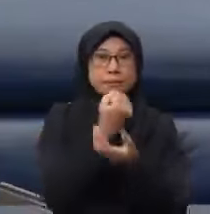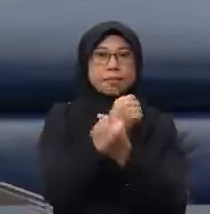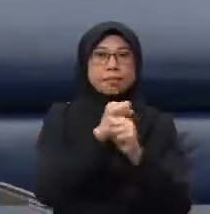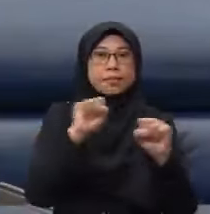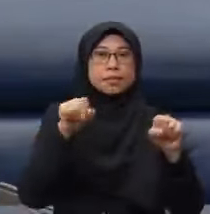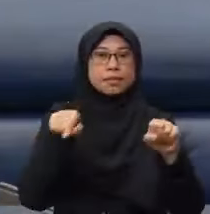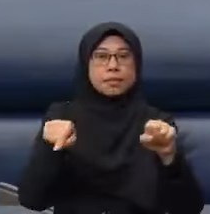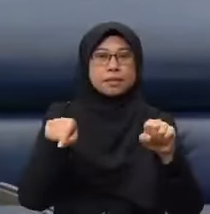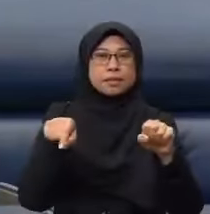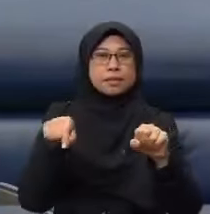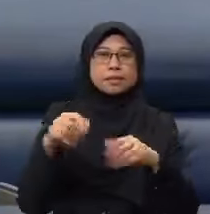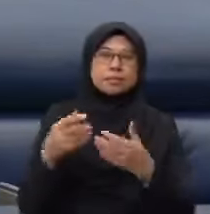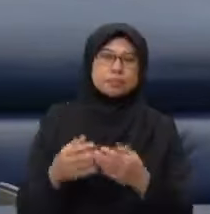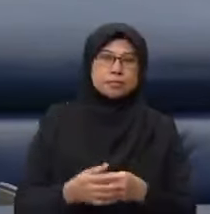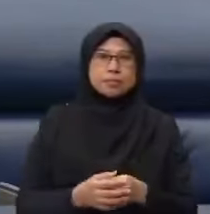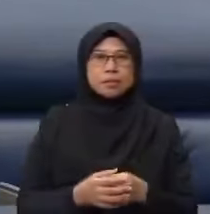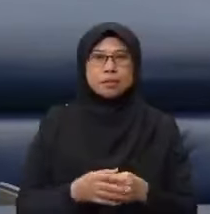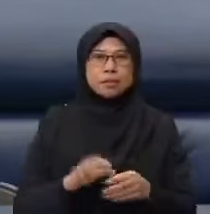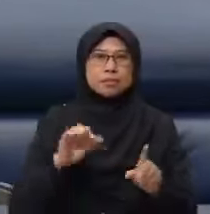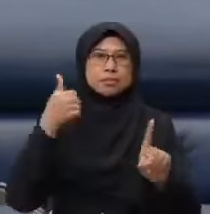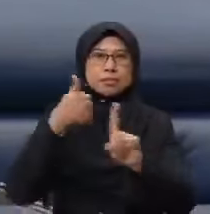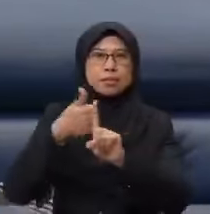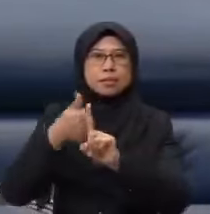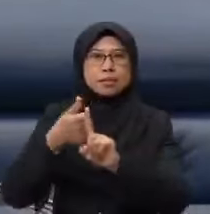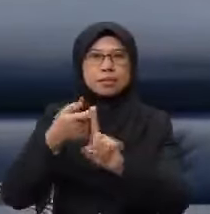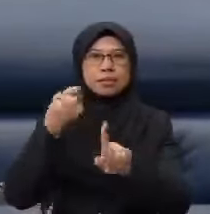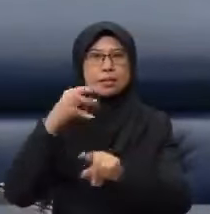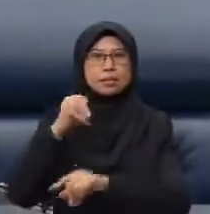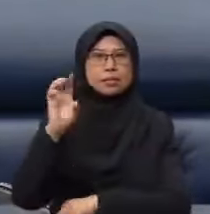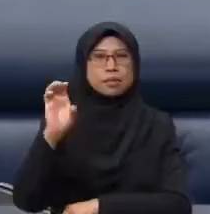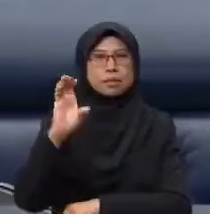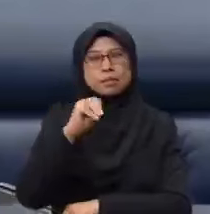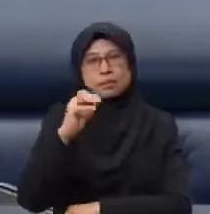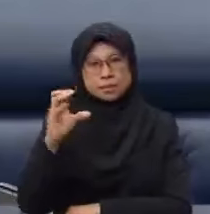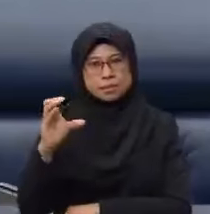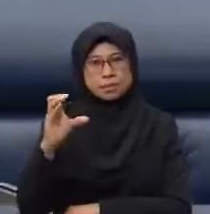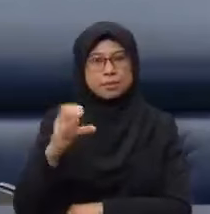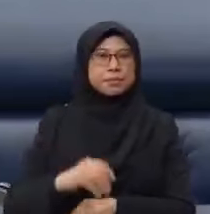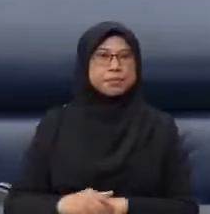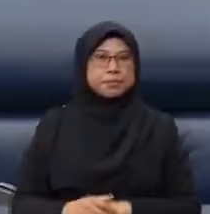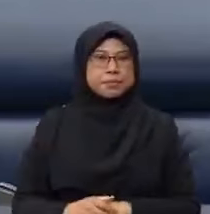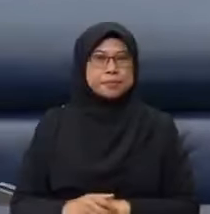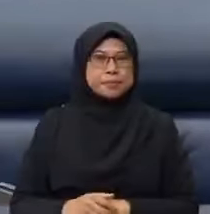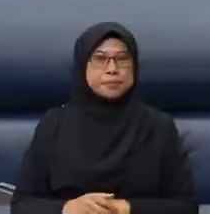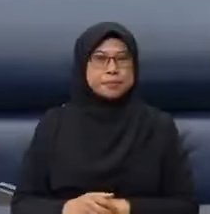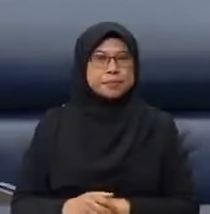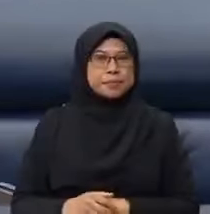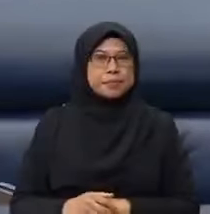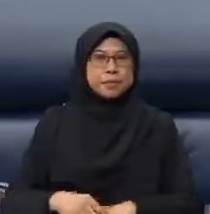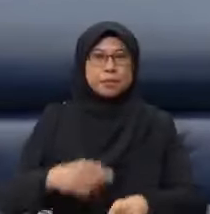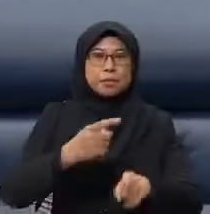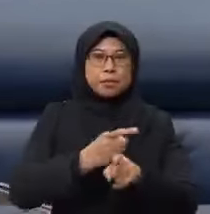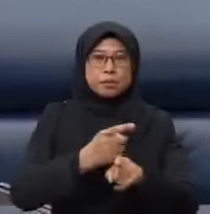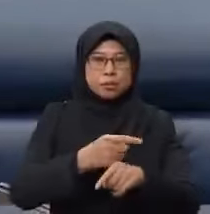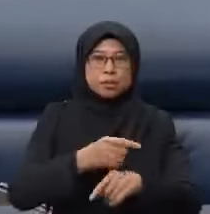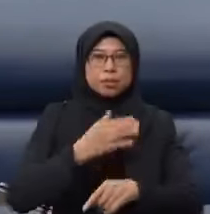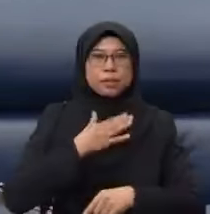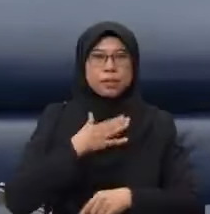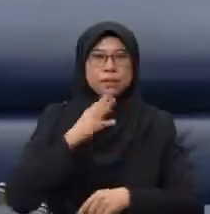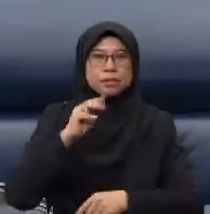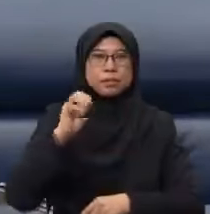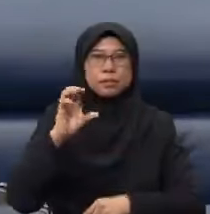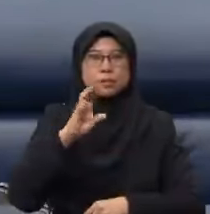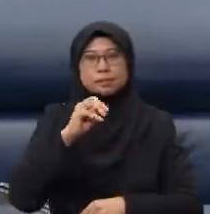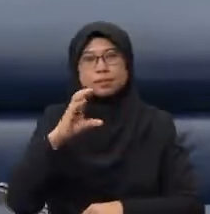platform tersebut ataupun di atas arahan daripada mcmc jadi memang di pihak mcmc